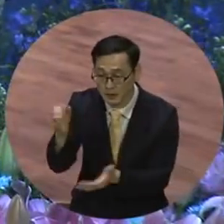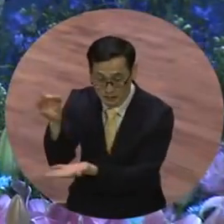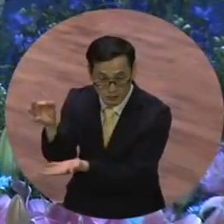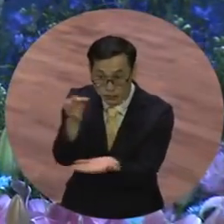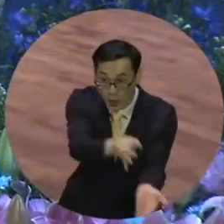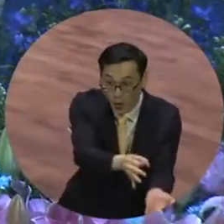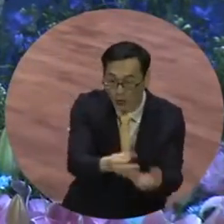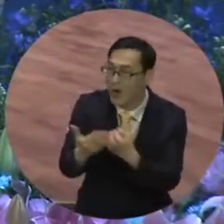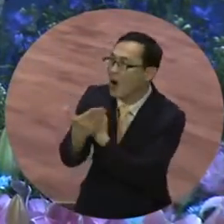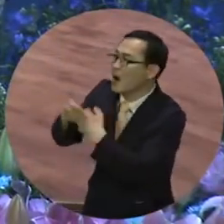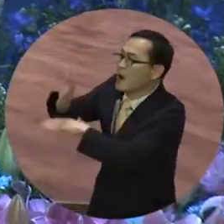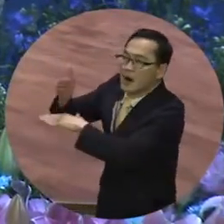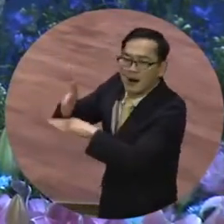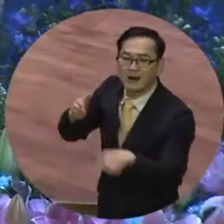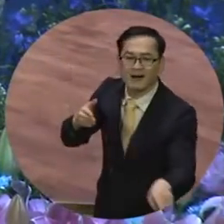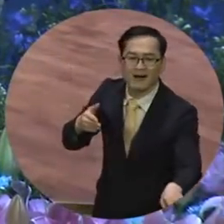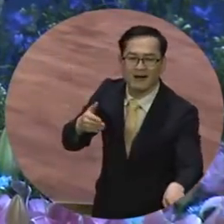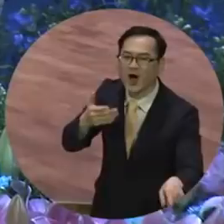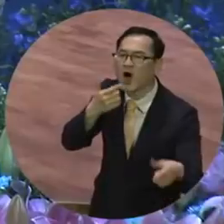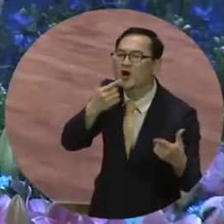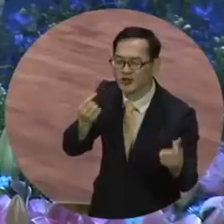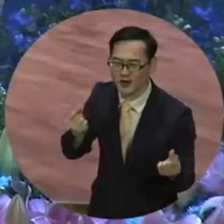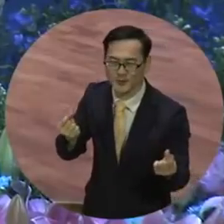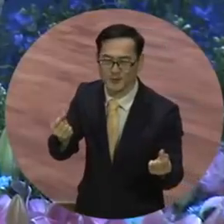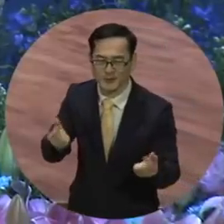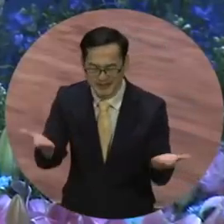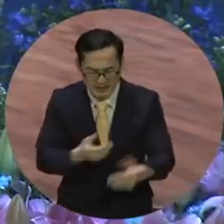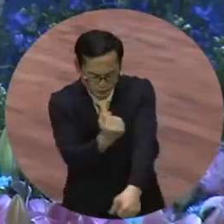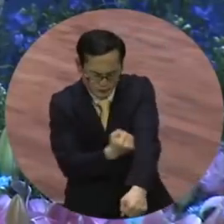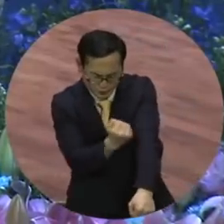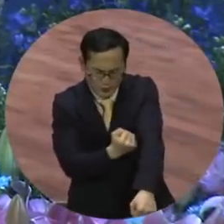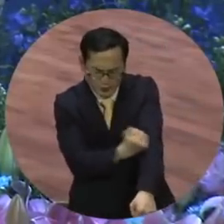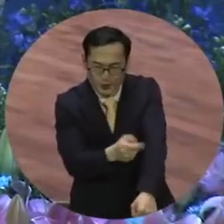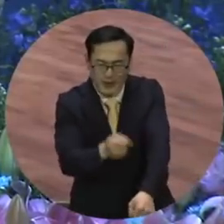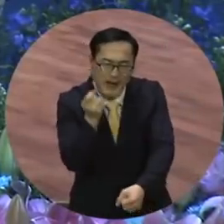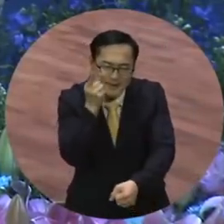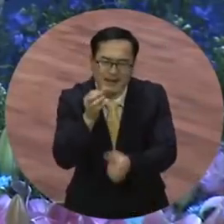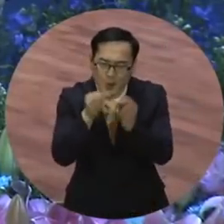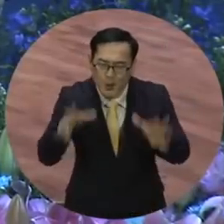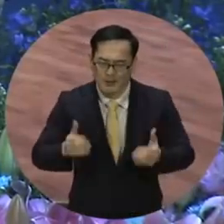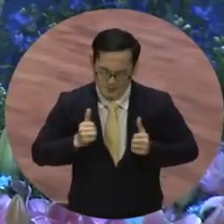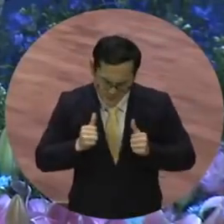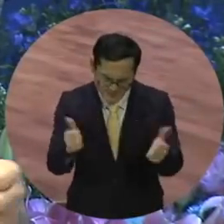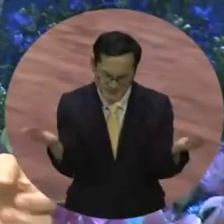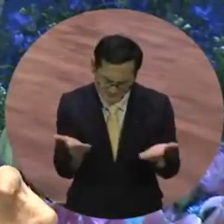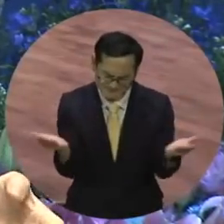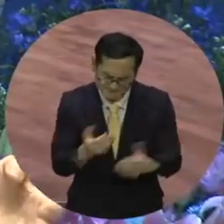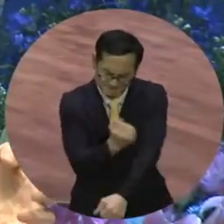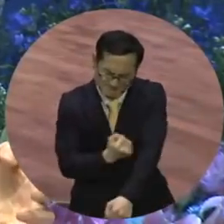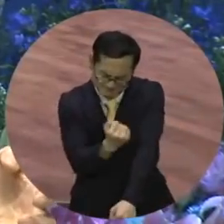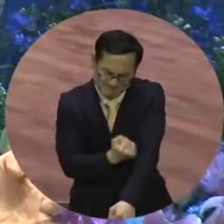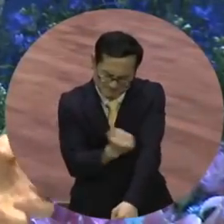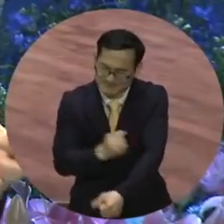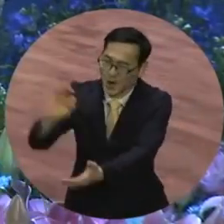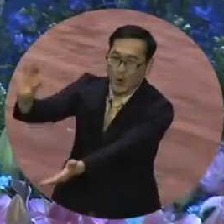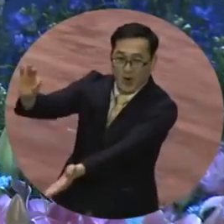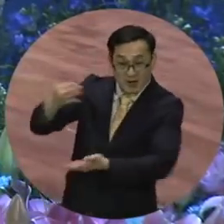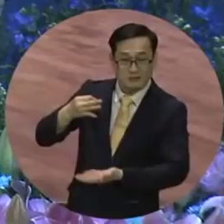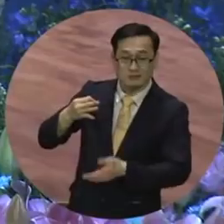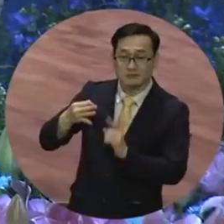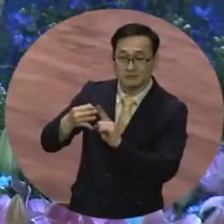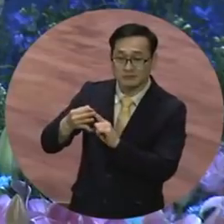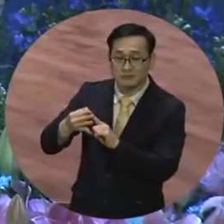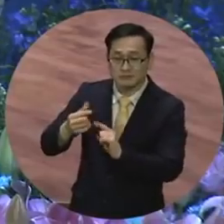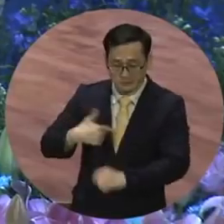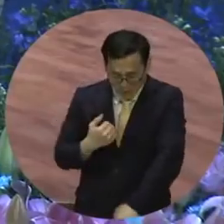아, 일을, 무슨 말입니까? 일을 해서, 자기가 한 달 동안 열심히 일해서, 월급을